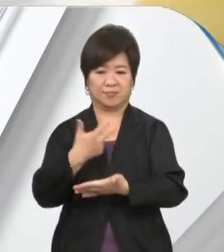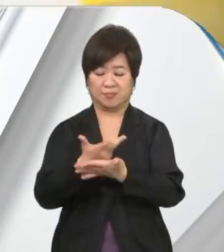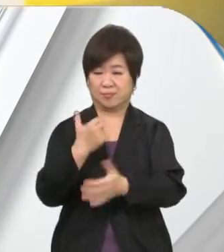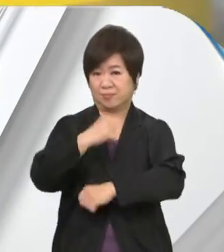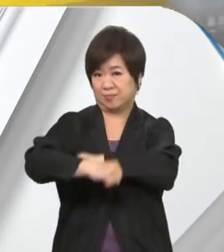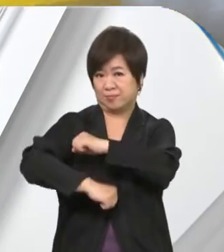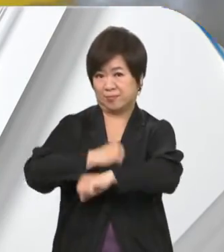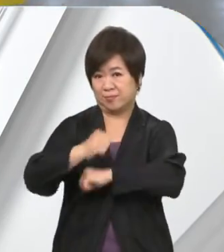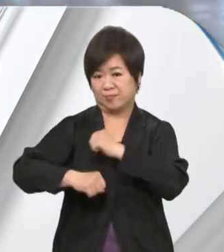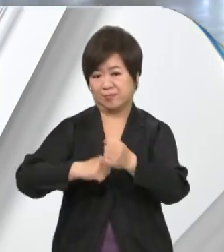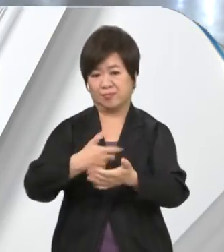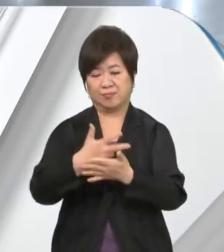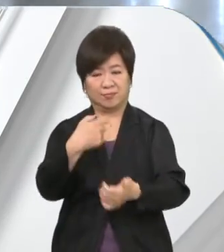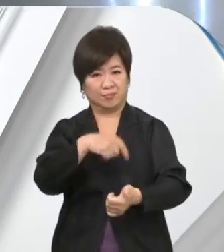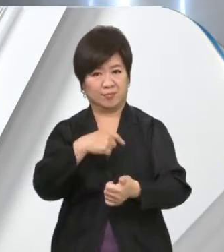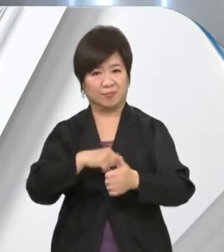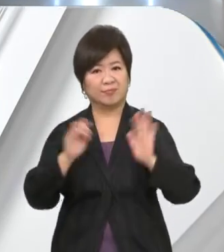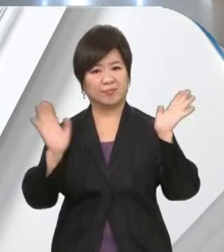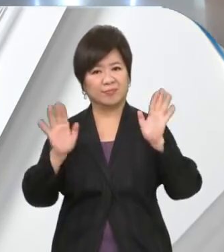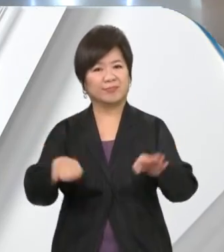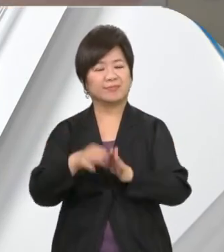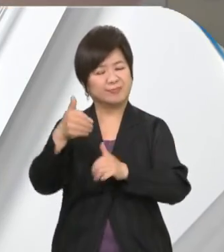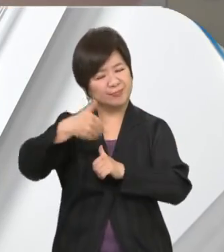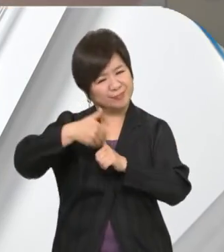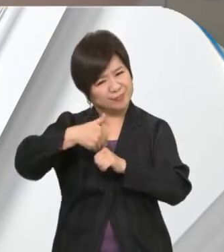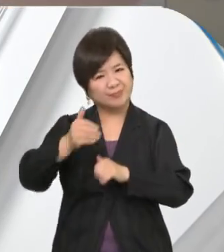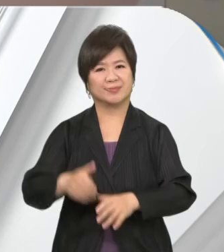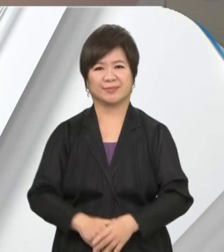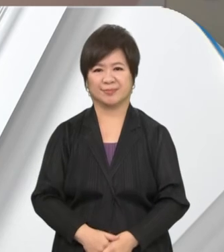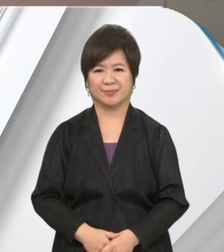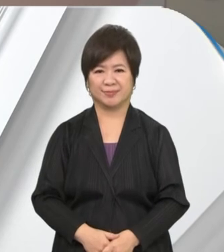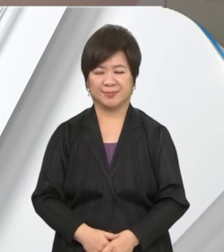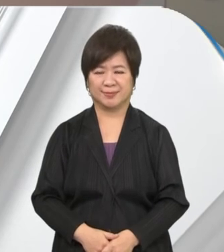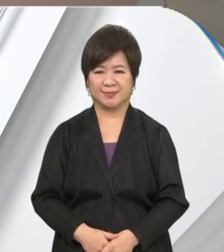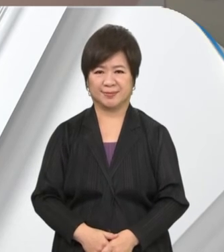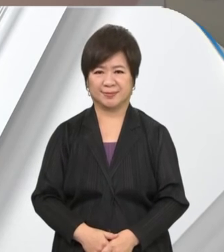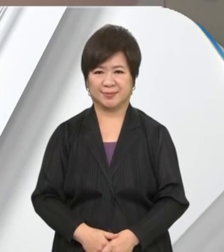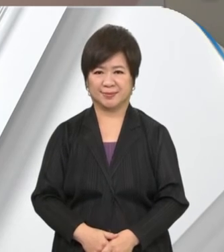通，本艺术教育持续当今。卡新闻罗文塔土城报道。